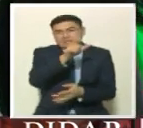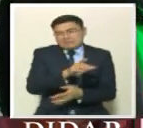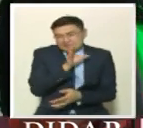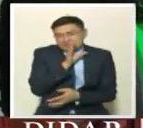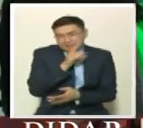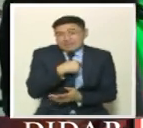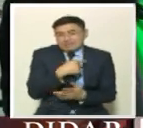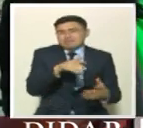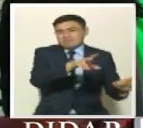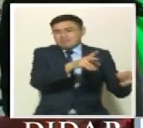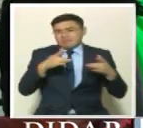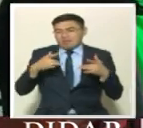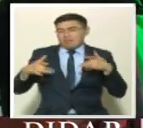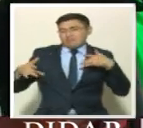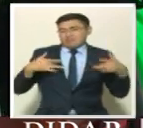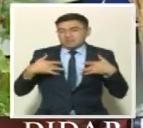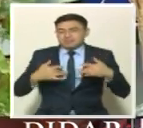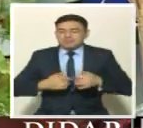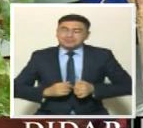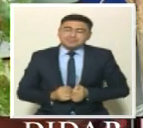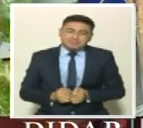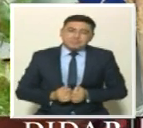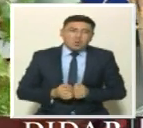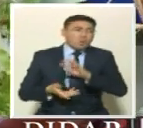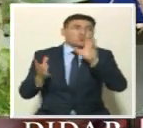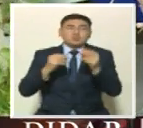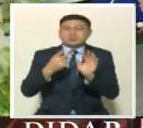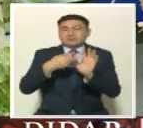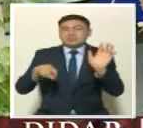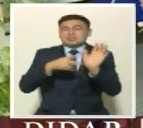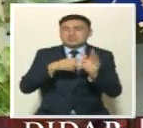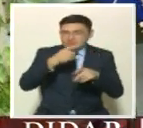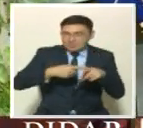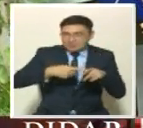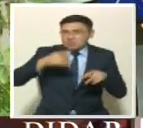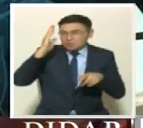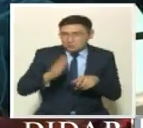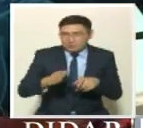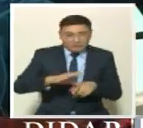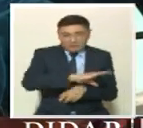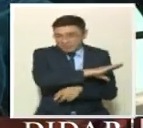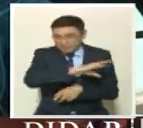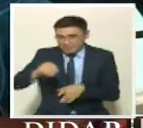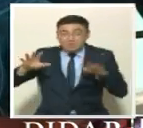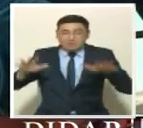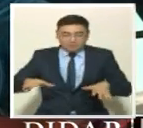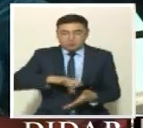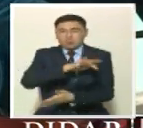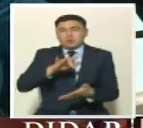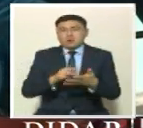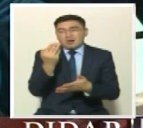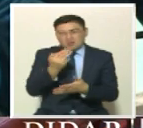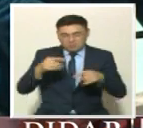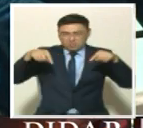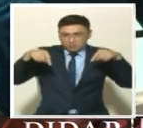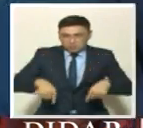Отметим, что сериал состоит из 20 серий, все из которых будут сниматься в Актау. Всего на съемочной площадке вместе с актерами работают 35